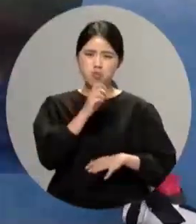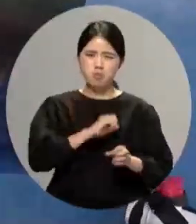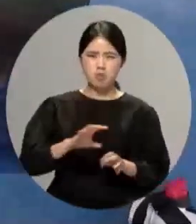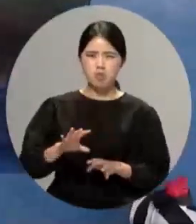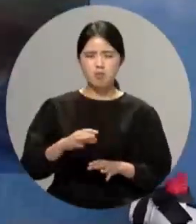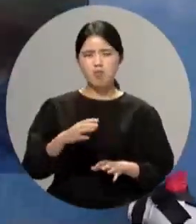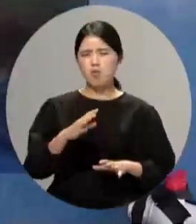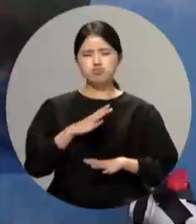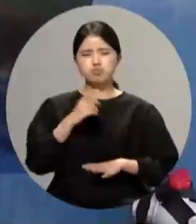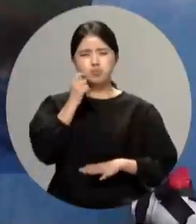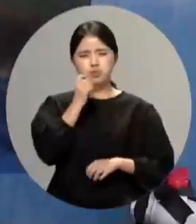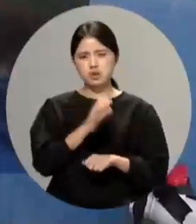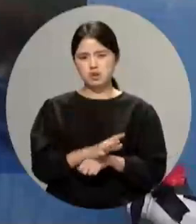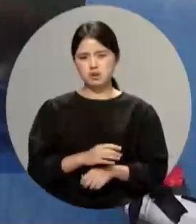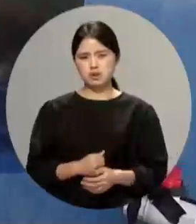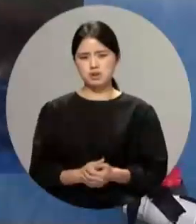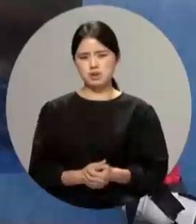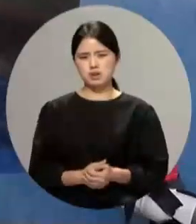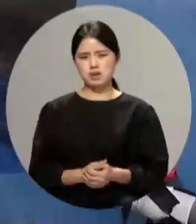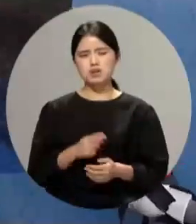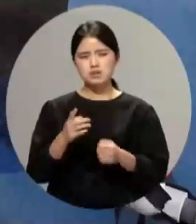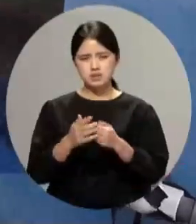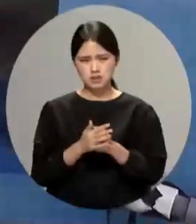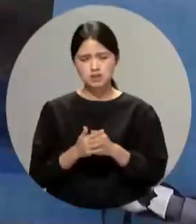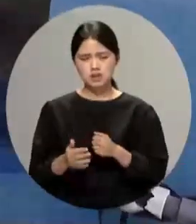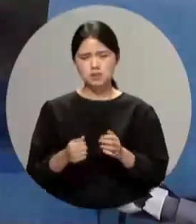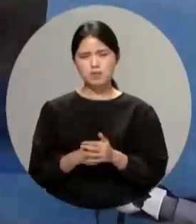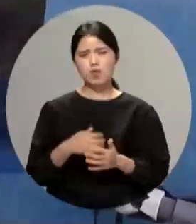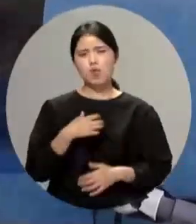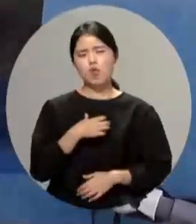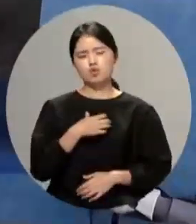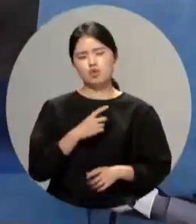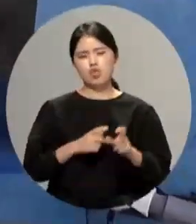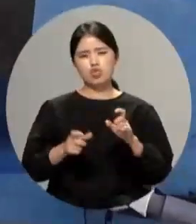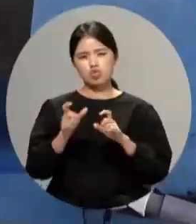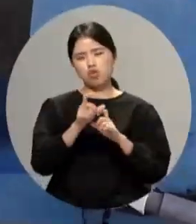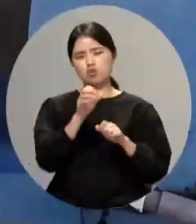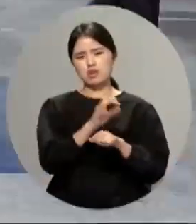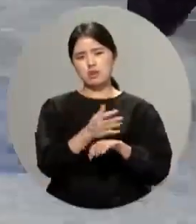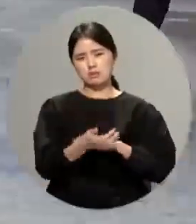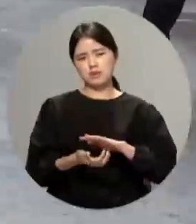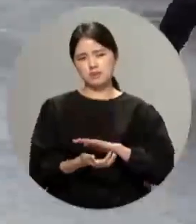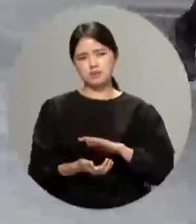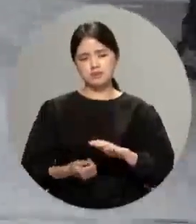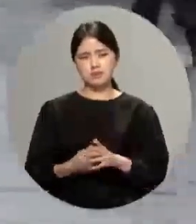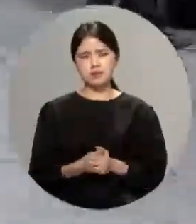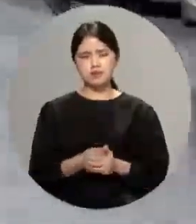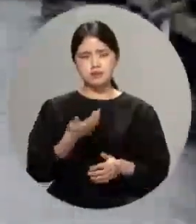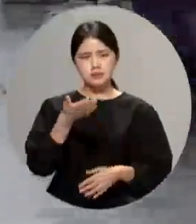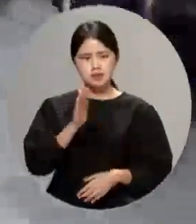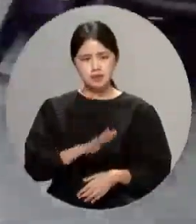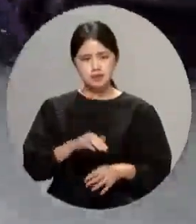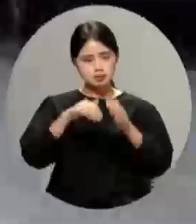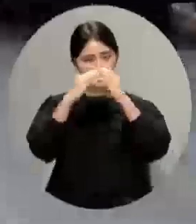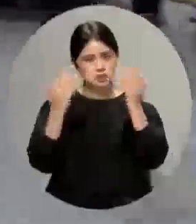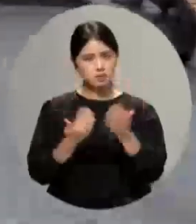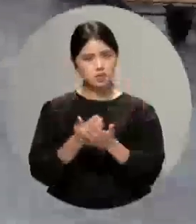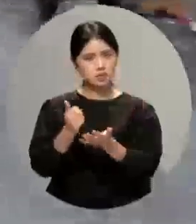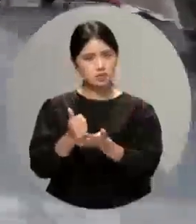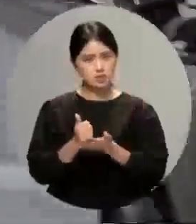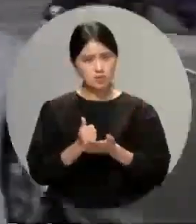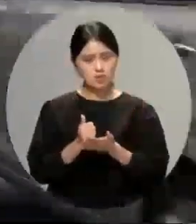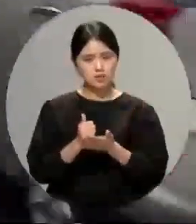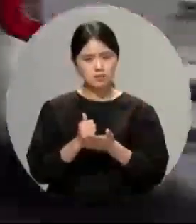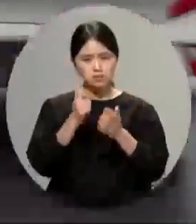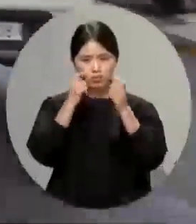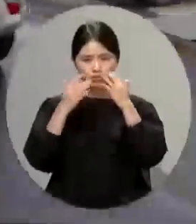무서워서 어떻게 사겠어요? 못 사, 그래서 그래. 그리고 걱정돼서 더 산 거요. 하지만 전반적으로 손님이 눈에